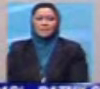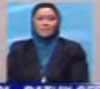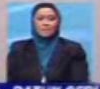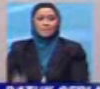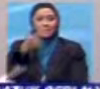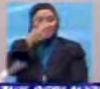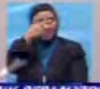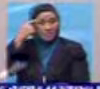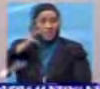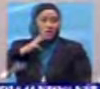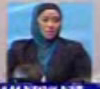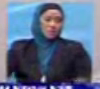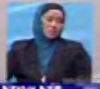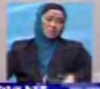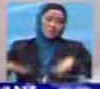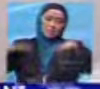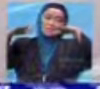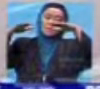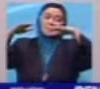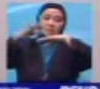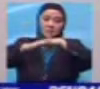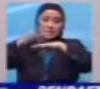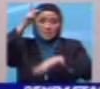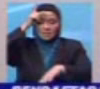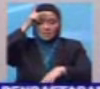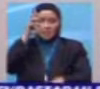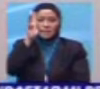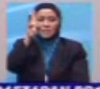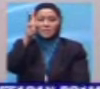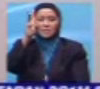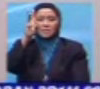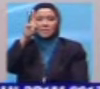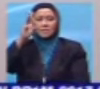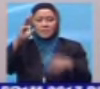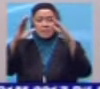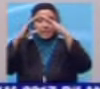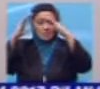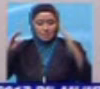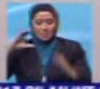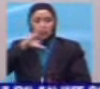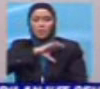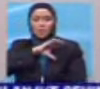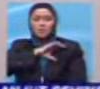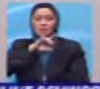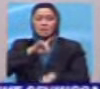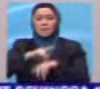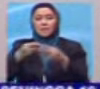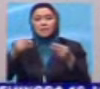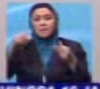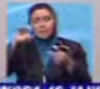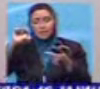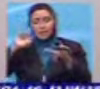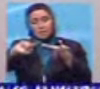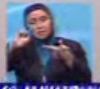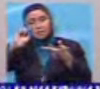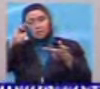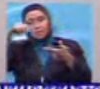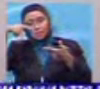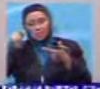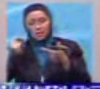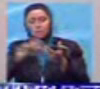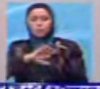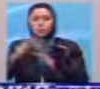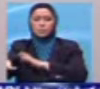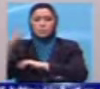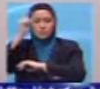Ekoran banjir yang melanda Kelantan, 6 buah balai polis di daerah Pasir Mas dan Tumpat rosak teruk. Dan ketika ini, 2 balai iaitu Balai